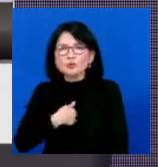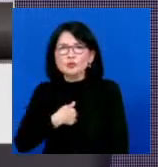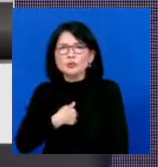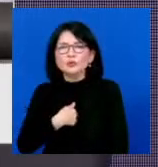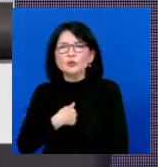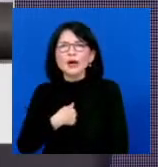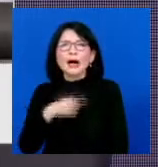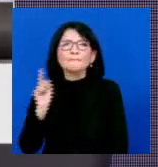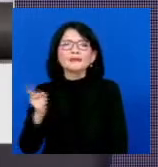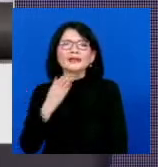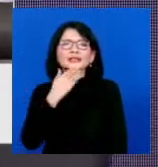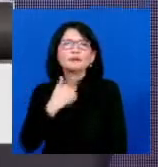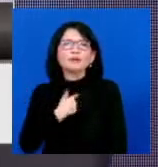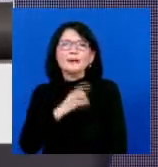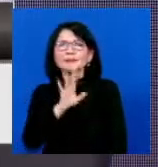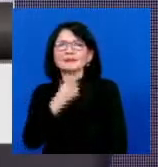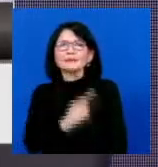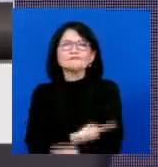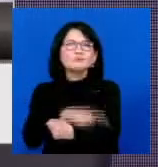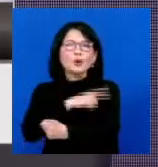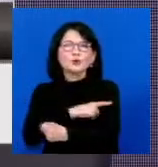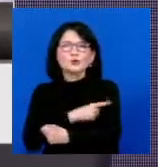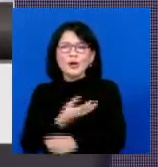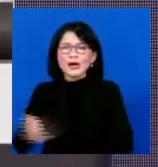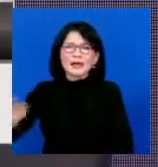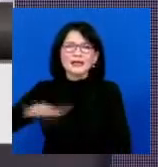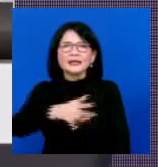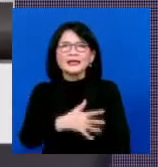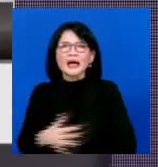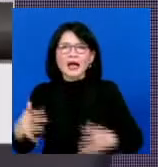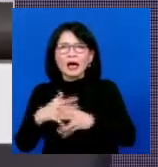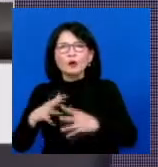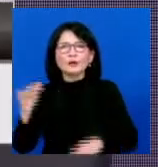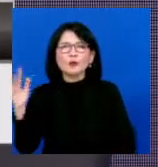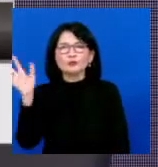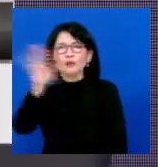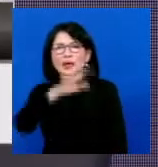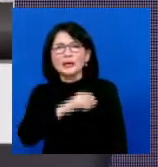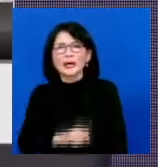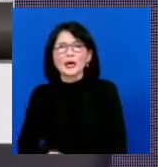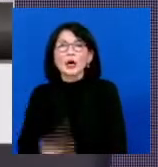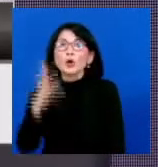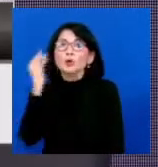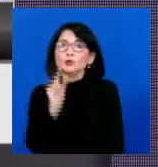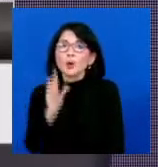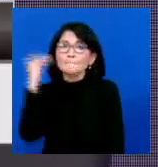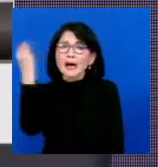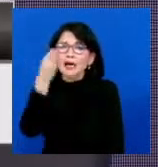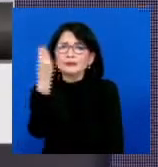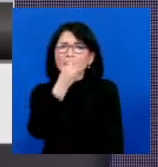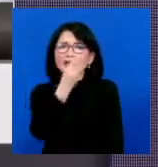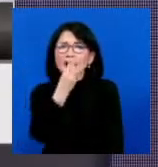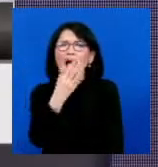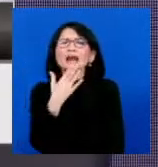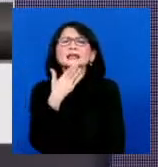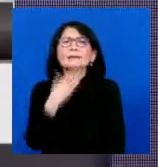memiliki berbagai potensi laut darat maupun juga udara dalam aspek pariwisata kita